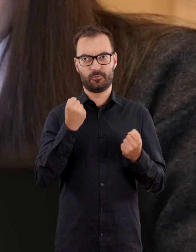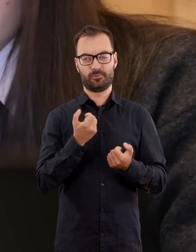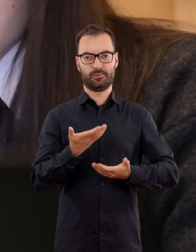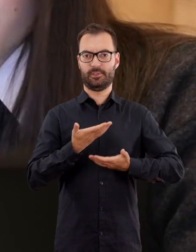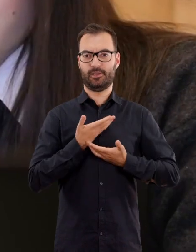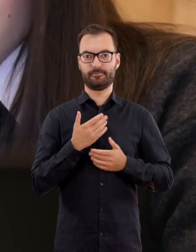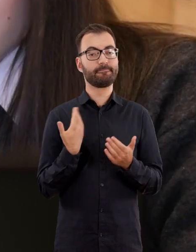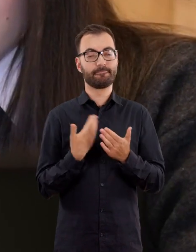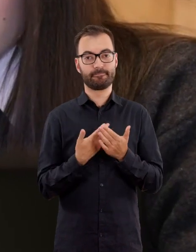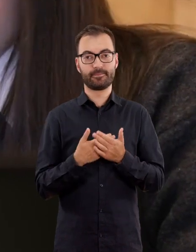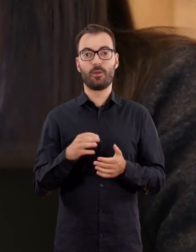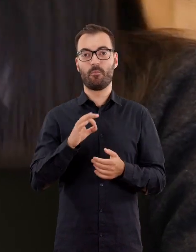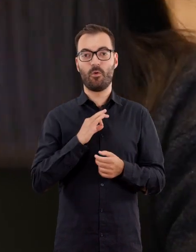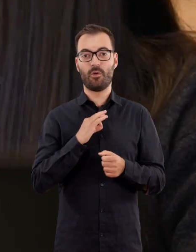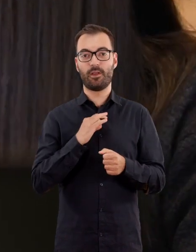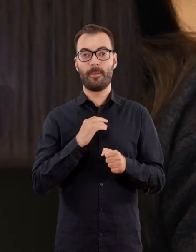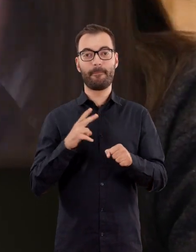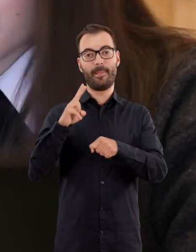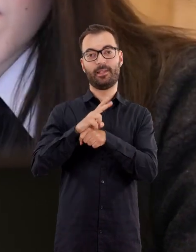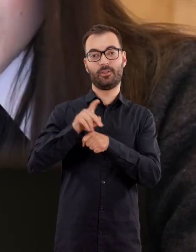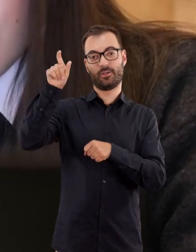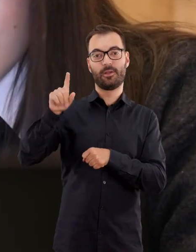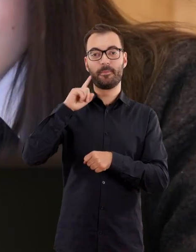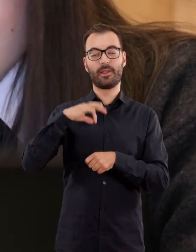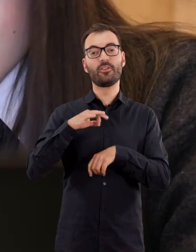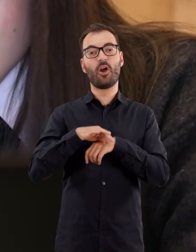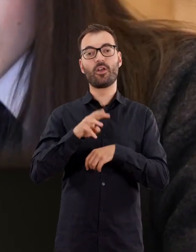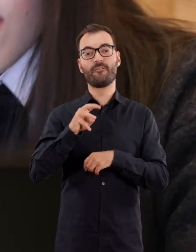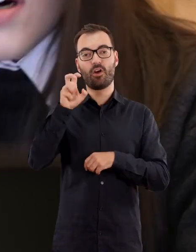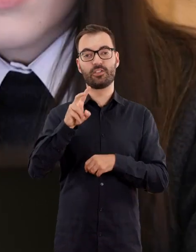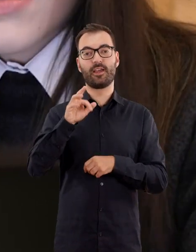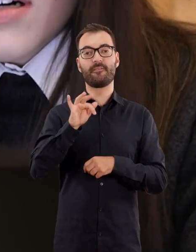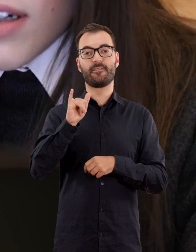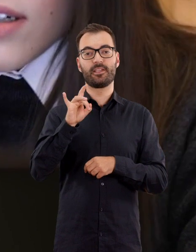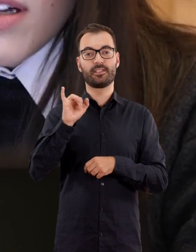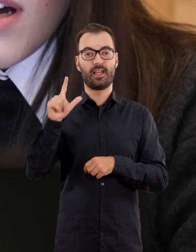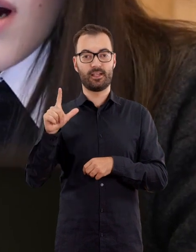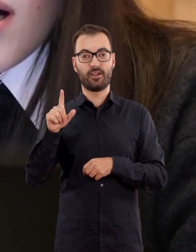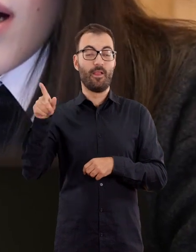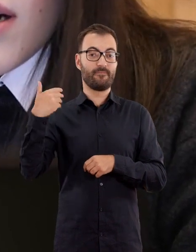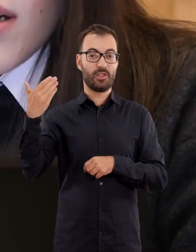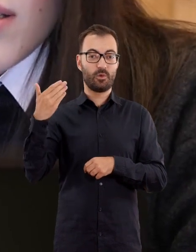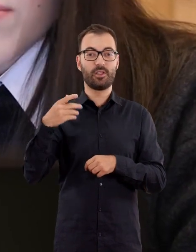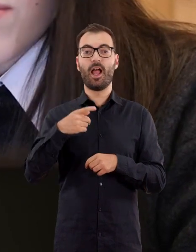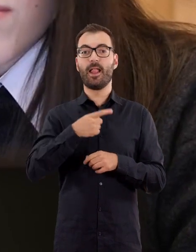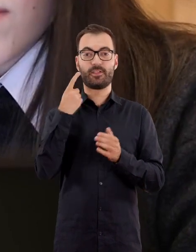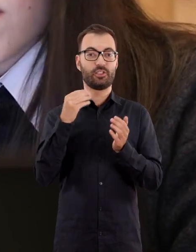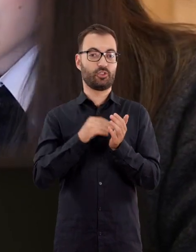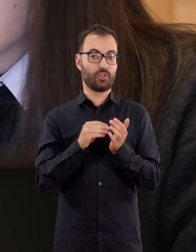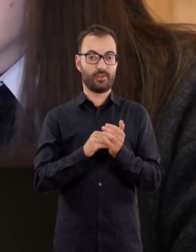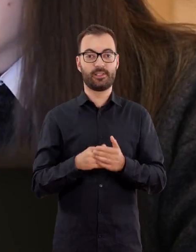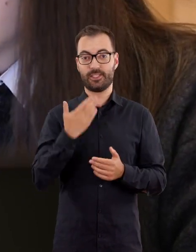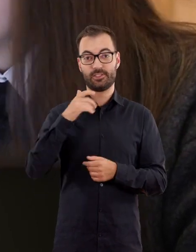dużo, zwłaszcza z tego powodu, że moim mentorem jest pan dr Wojciech Figiel, który jest również wykładowcą na lingwistyce